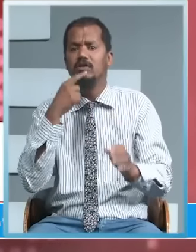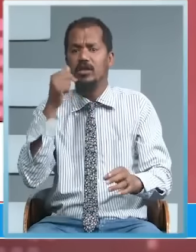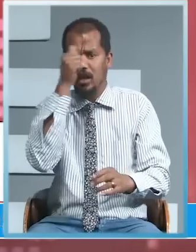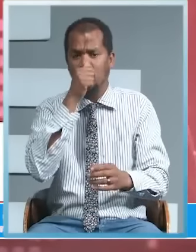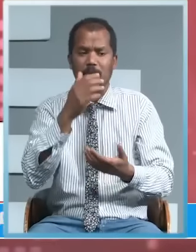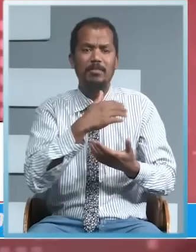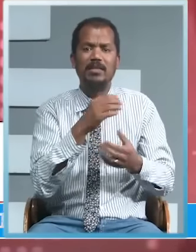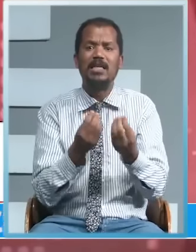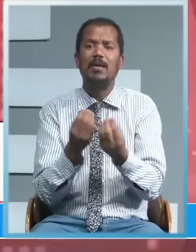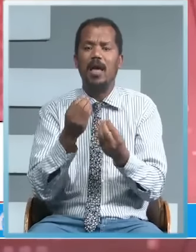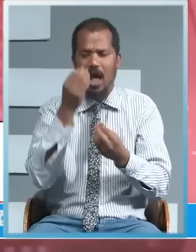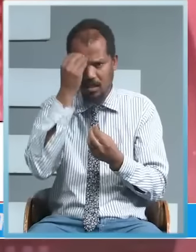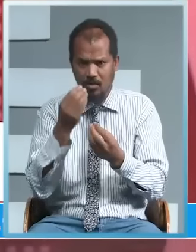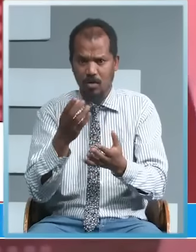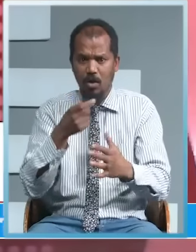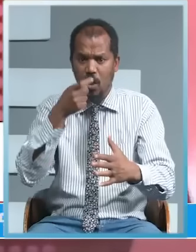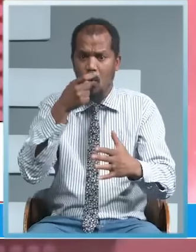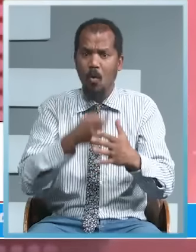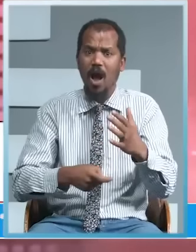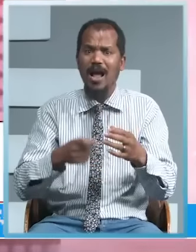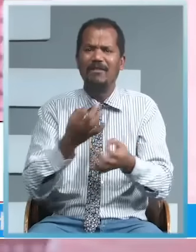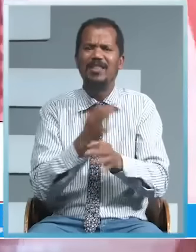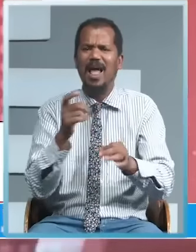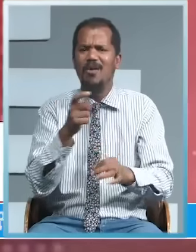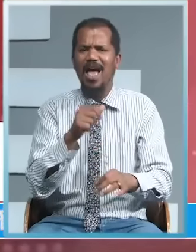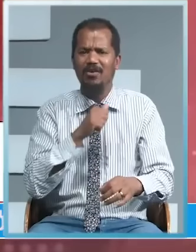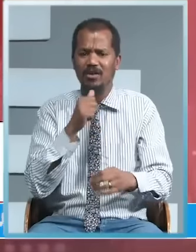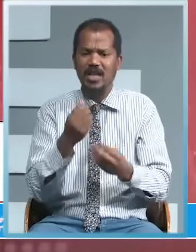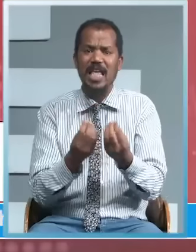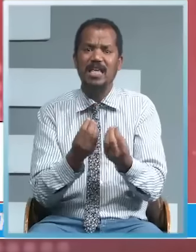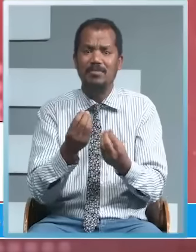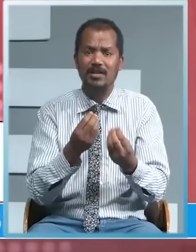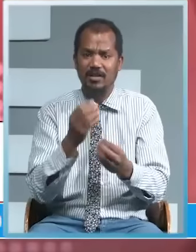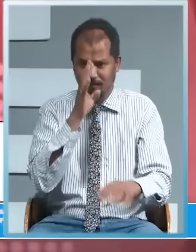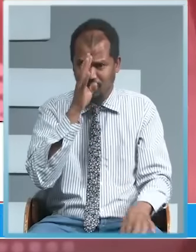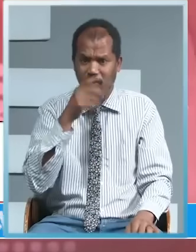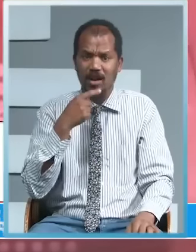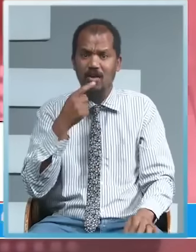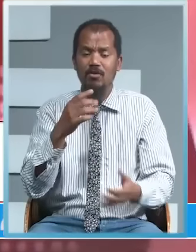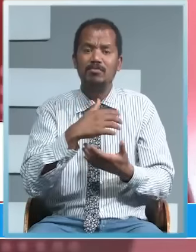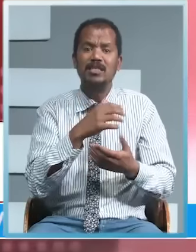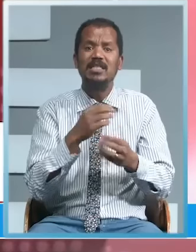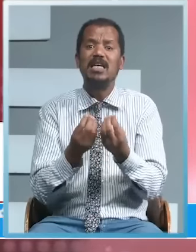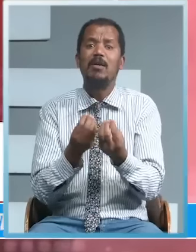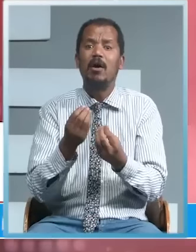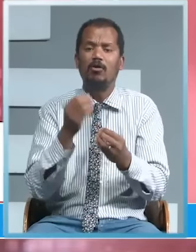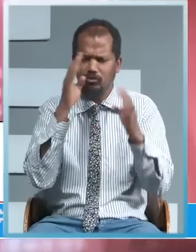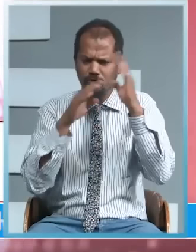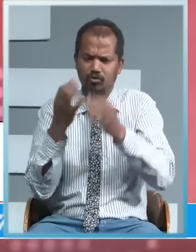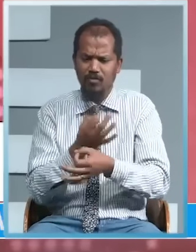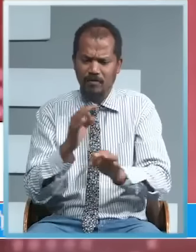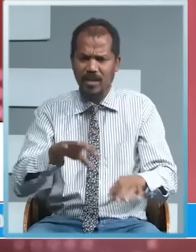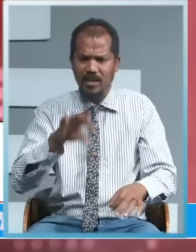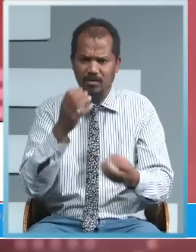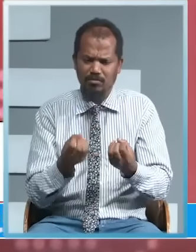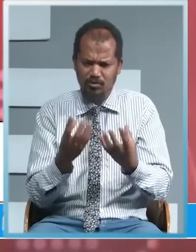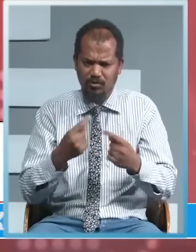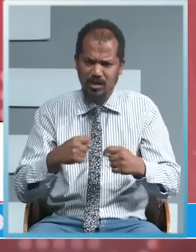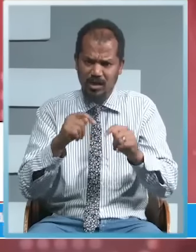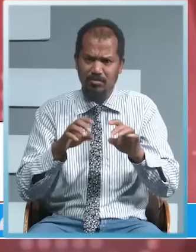የኢትዮጵያ ምርት ገበያ አስታወቀ። የዋጋ ትመናው ፍትሃዊ ያልሆነ የግብይት አውድ ፈጥሯል ያለው ምርት ገበያው ችግሩ መፍትሄ እንዲገኝ ብዙ